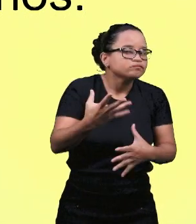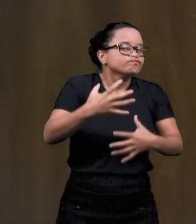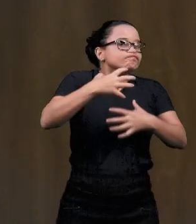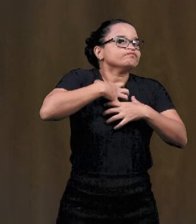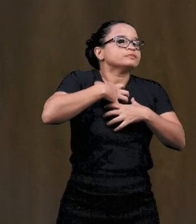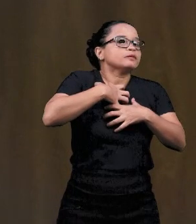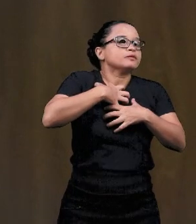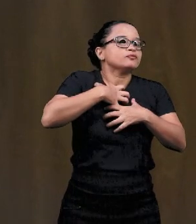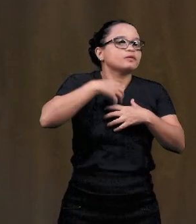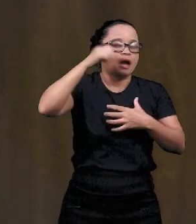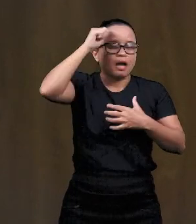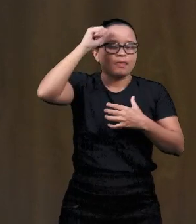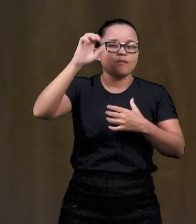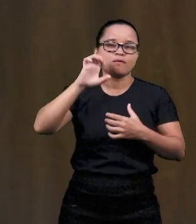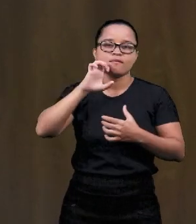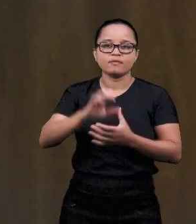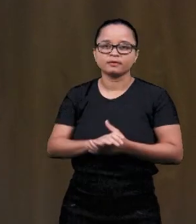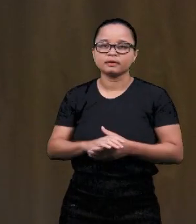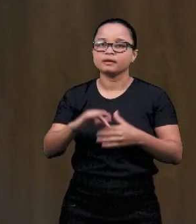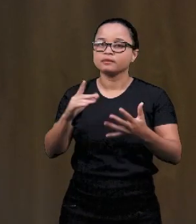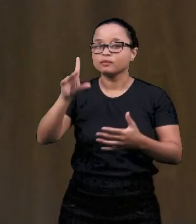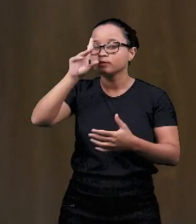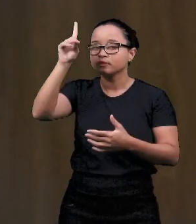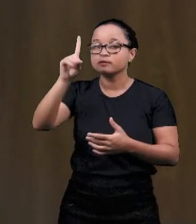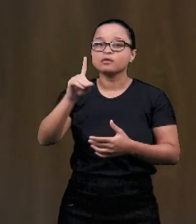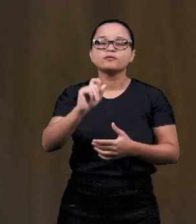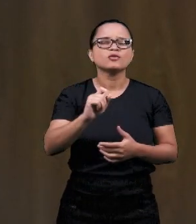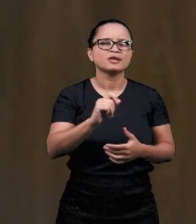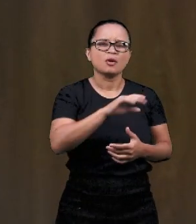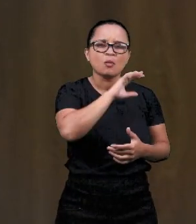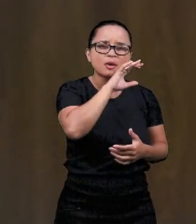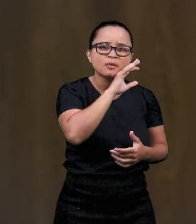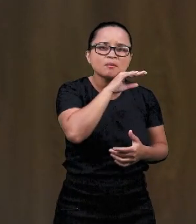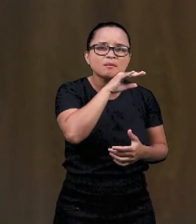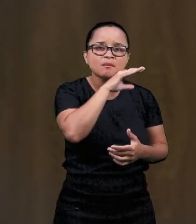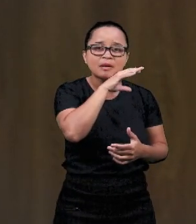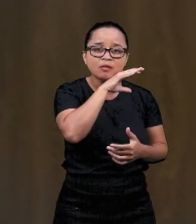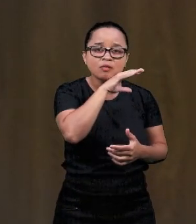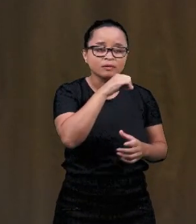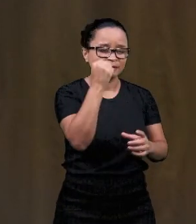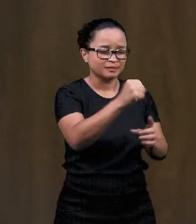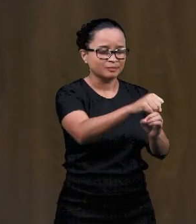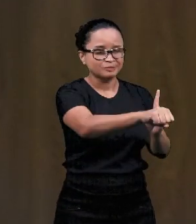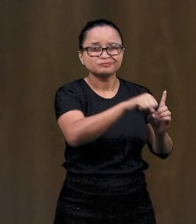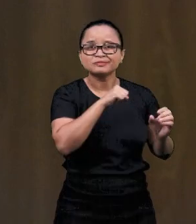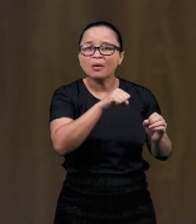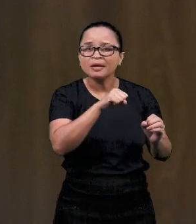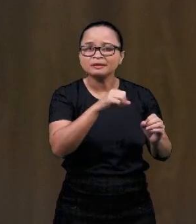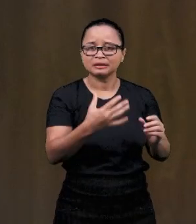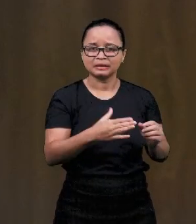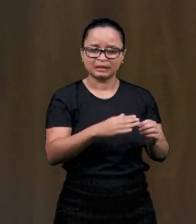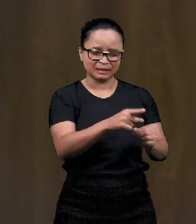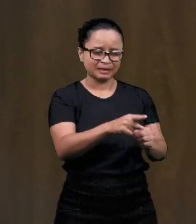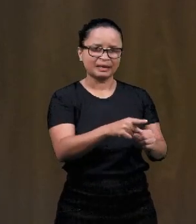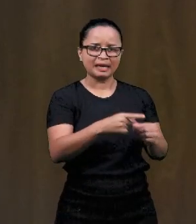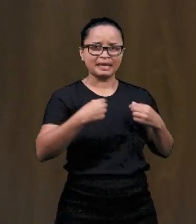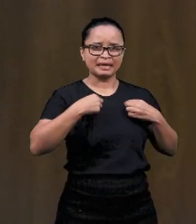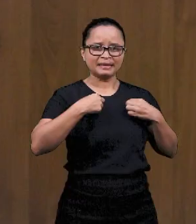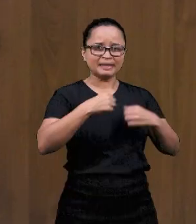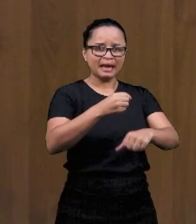Dieu a fait en sorte qu'un animal était mort et cet animal, la sa peau a été utilisée pour